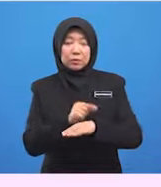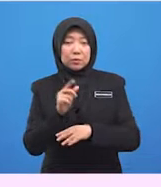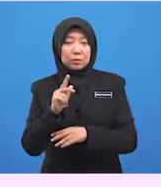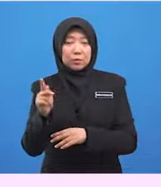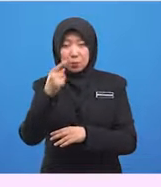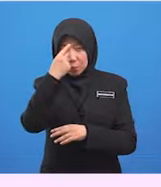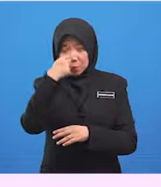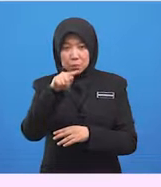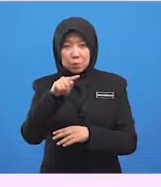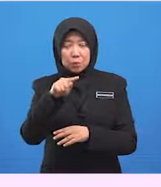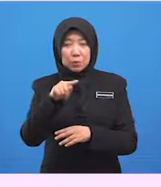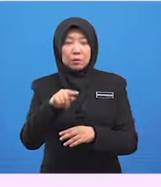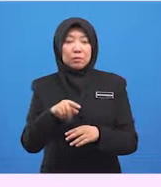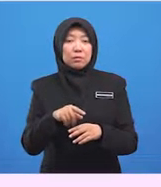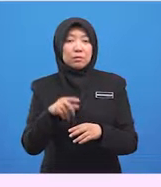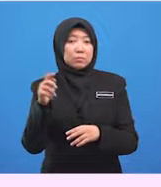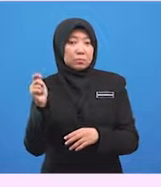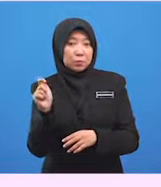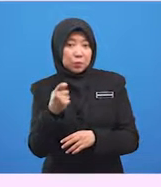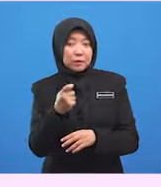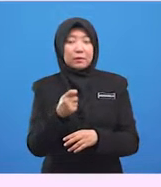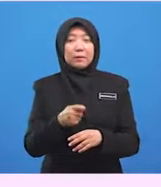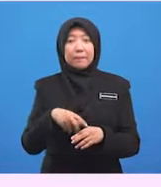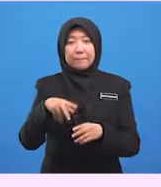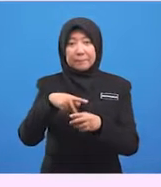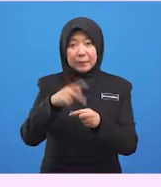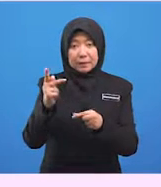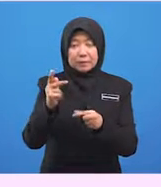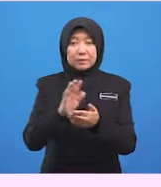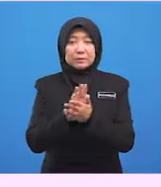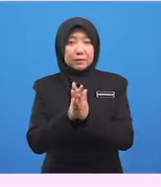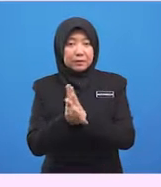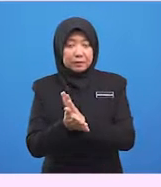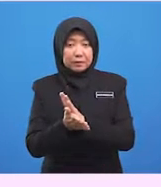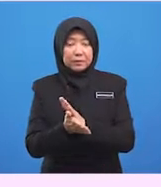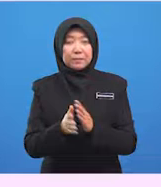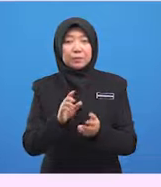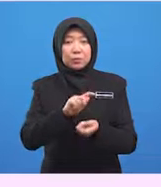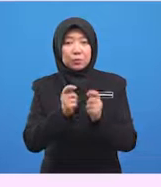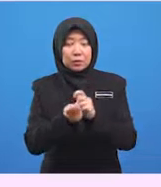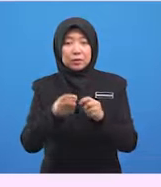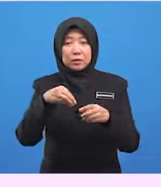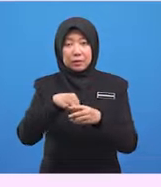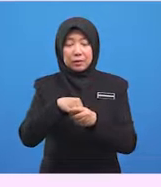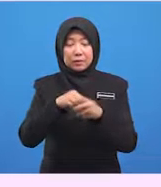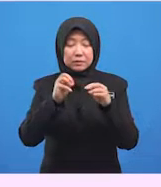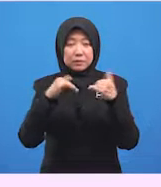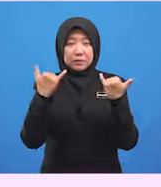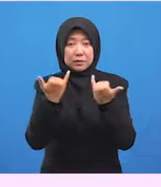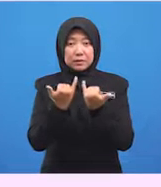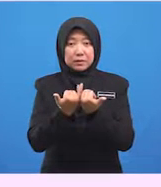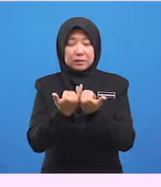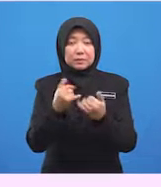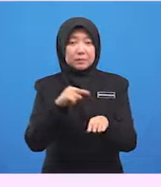untuk menuai padi lebihan padi pula menjadi barangan pertukaran dalam masyarakat ketika